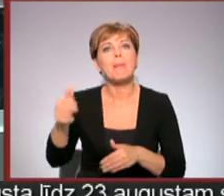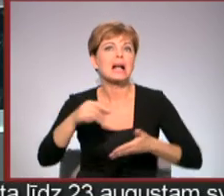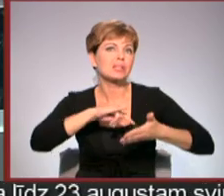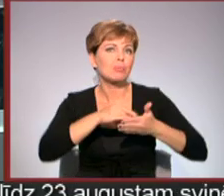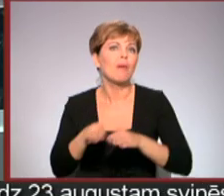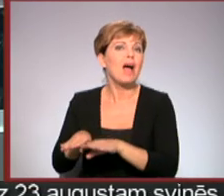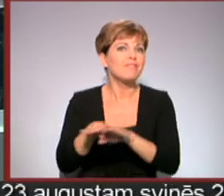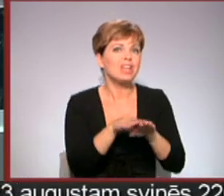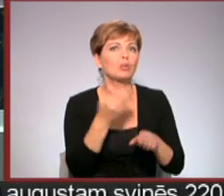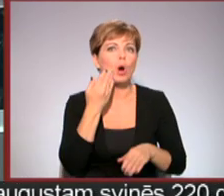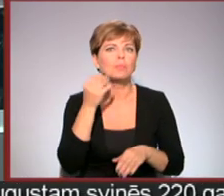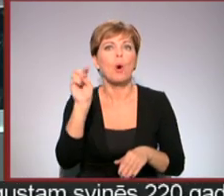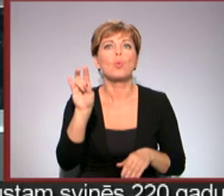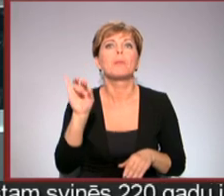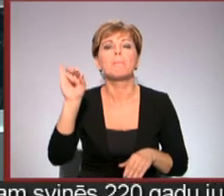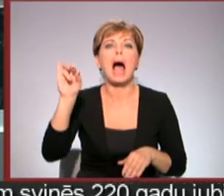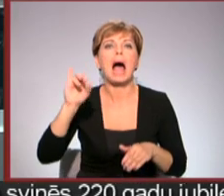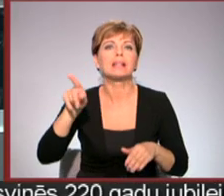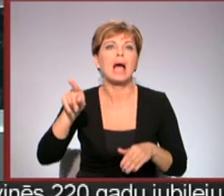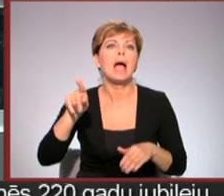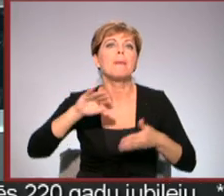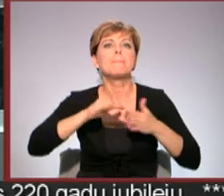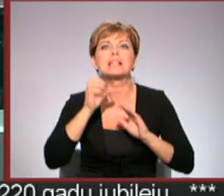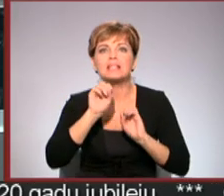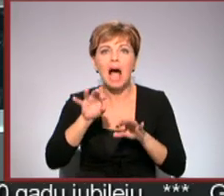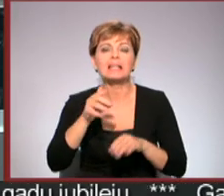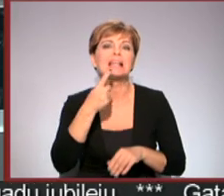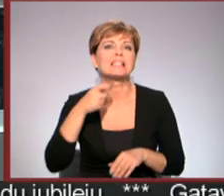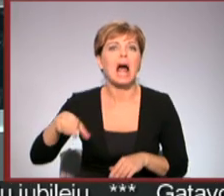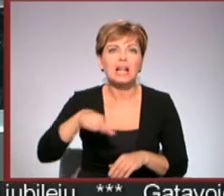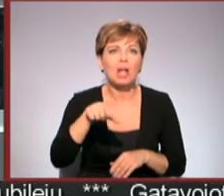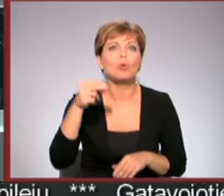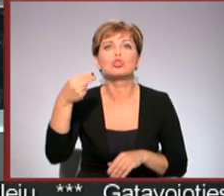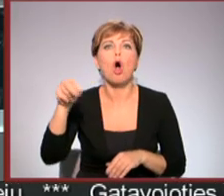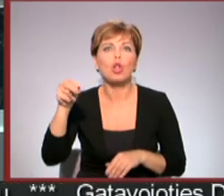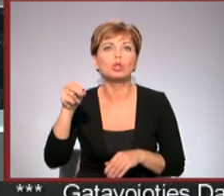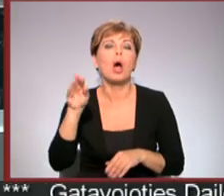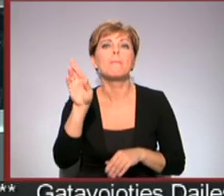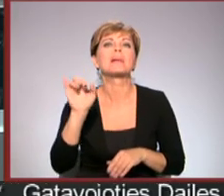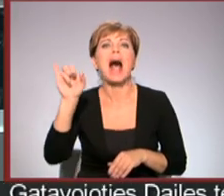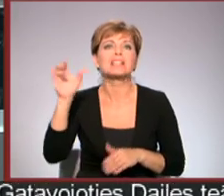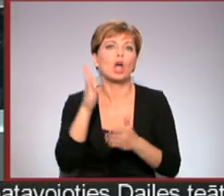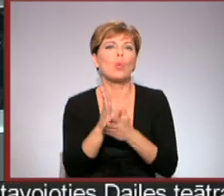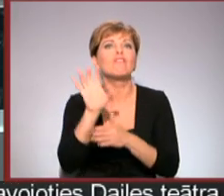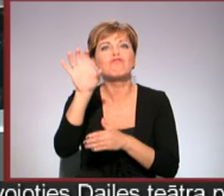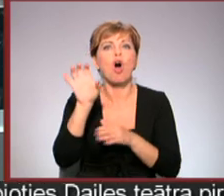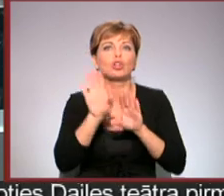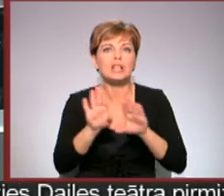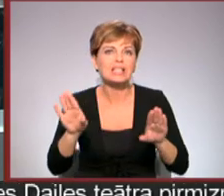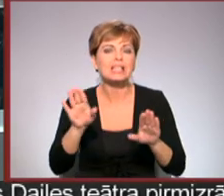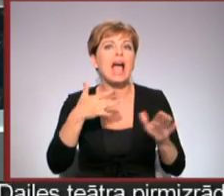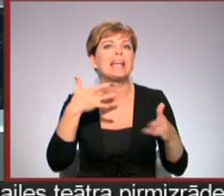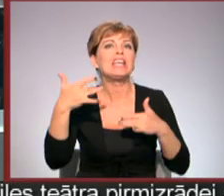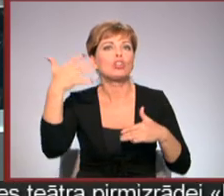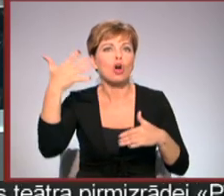vienojošo nosaukumu Urbānie pilsētas stāsti. Sarkandaugavā, Zolitūdē un Brasā notiks fotoizstādes, kino seanse un laikmetīgās dejas priekšnesumi.